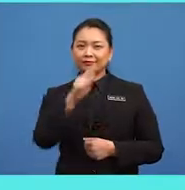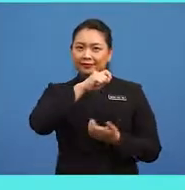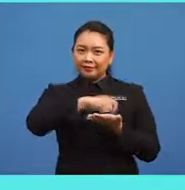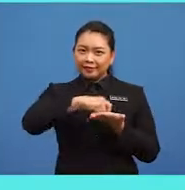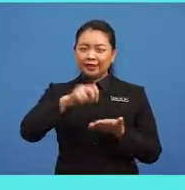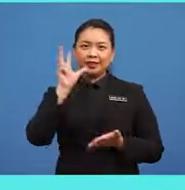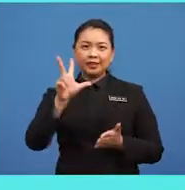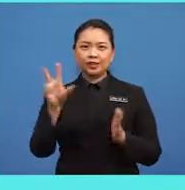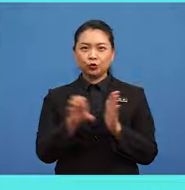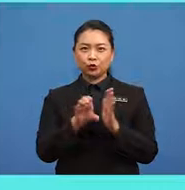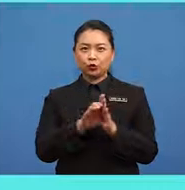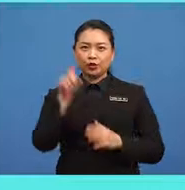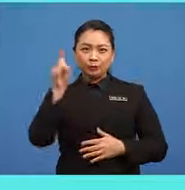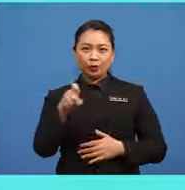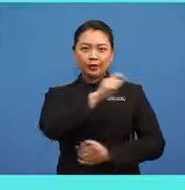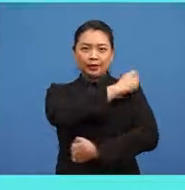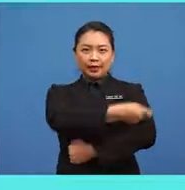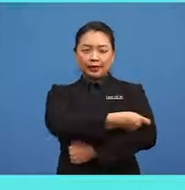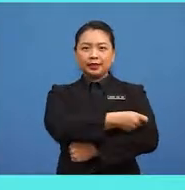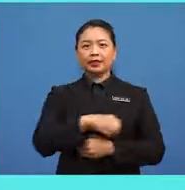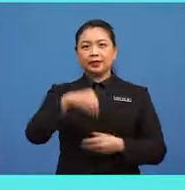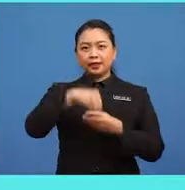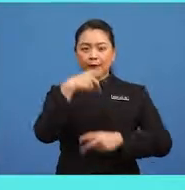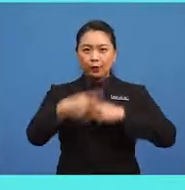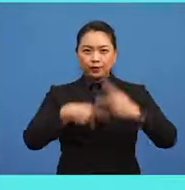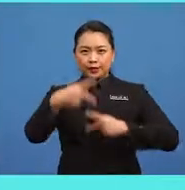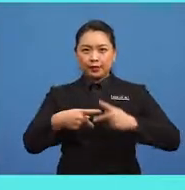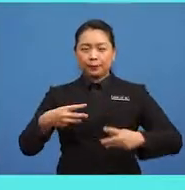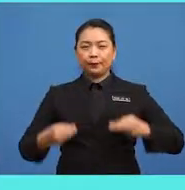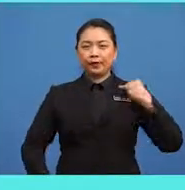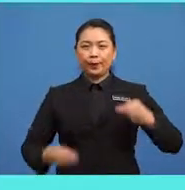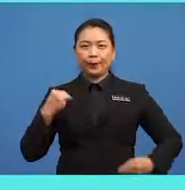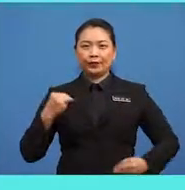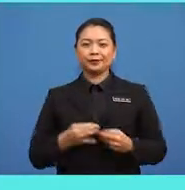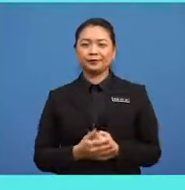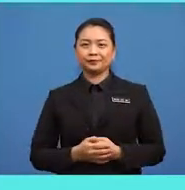Nyatakan tiga contoh keperluan tenaga dalam proses metabolisme.